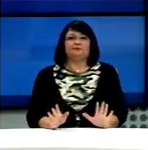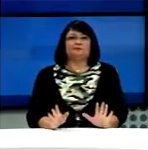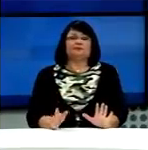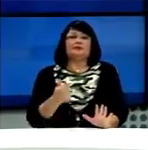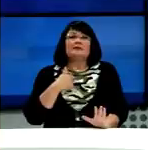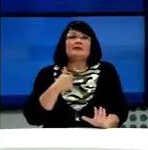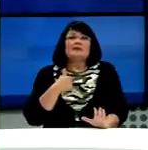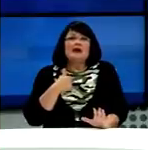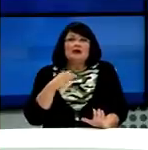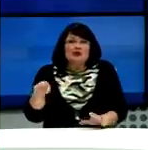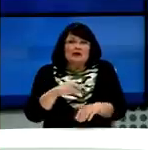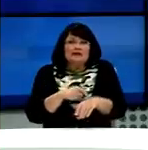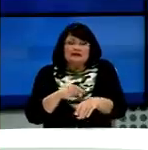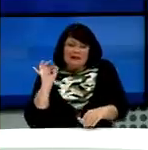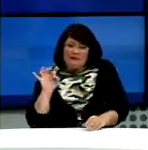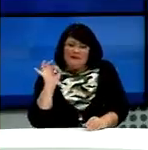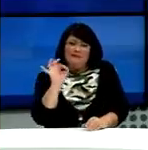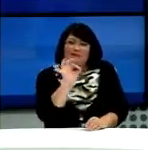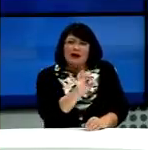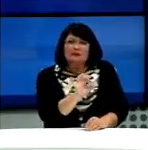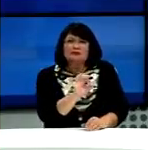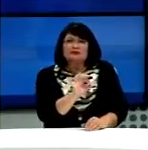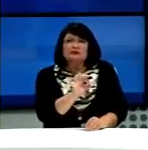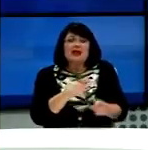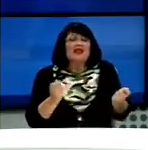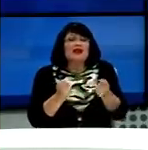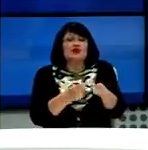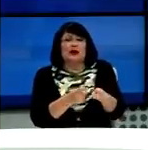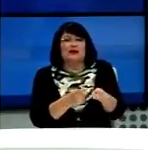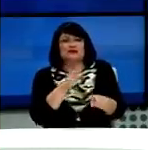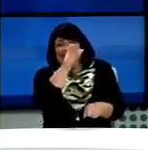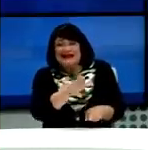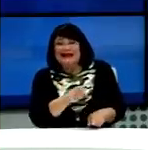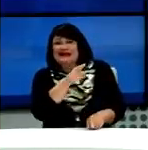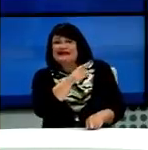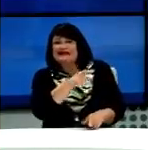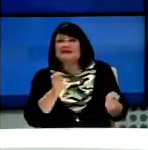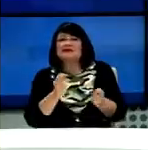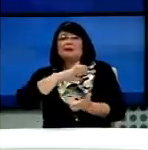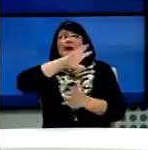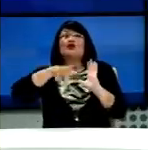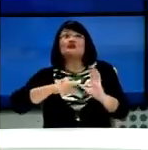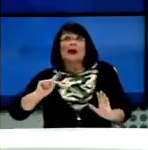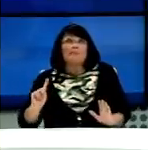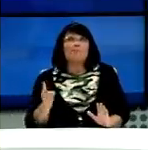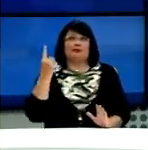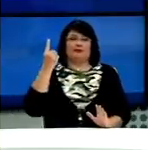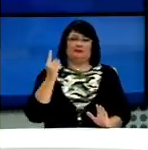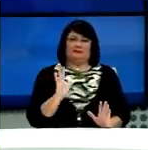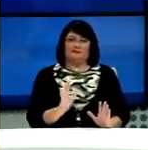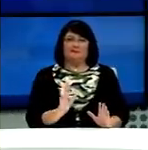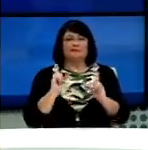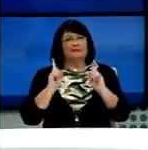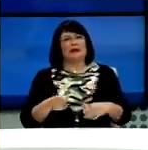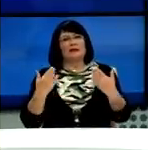Εν μέσω της πανδημίας όμως, εσείς ούτε αυτό κάνετε, αλλά τι κάνετε? Εδώ νομίζω έχετε μια παγκόσμια πρωτιά.